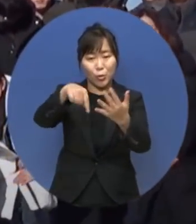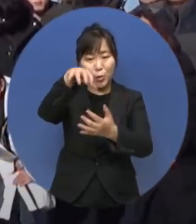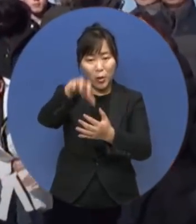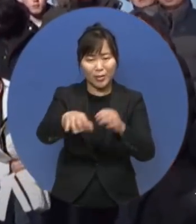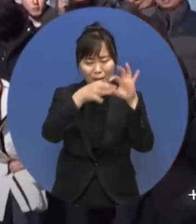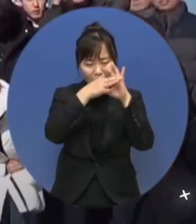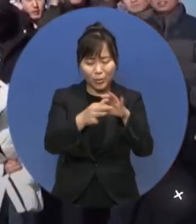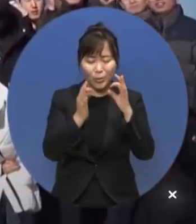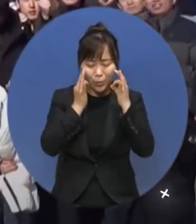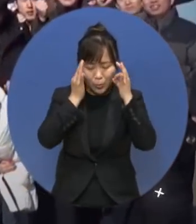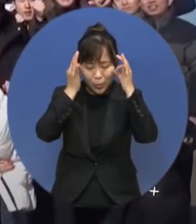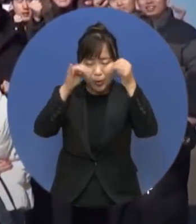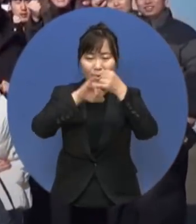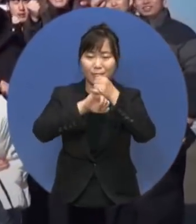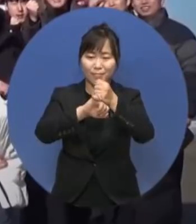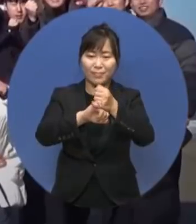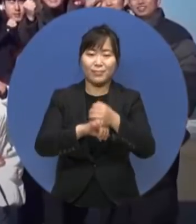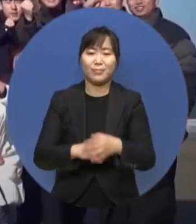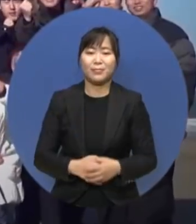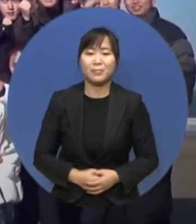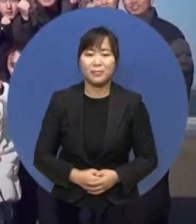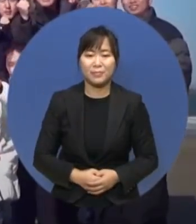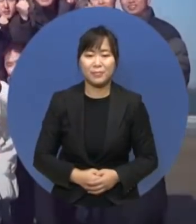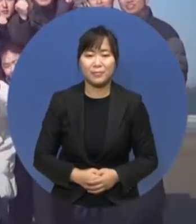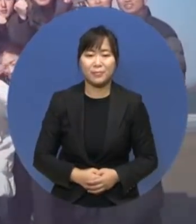국립특수교육원은 계속 노력할 것입니다.